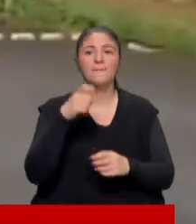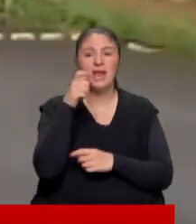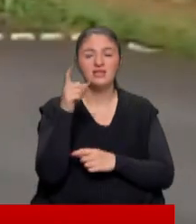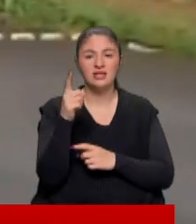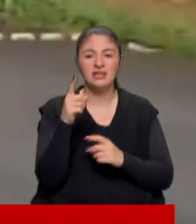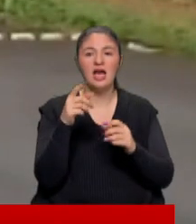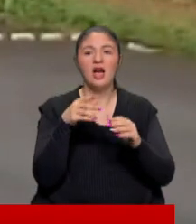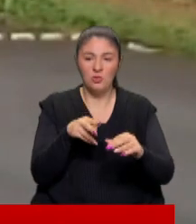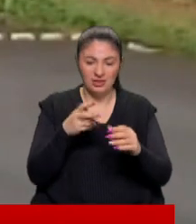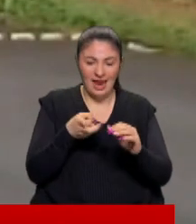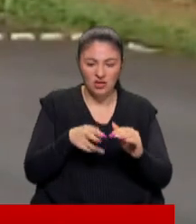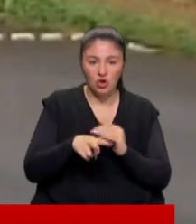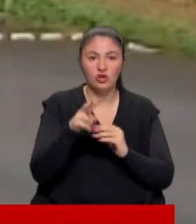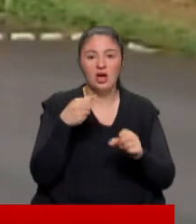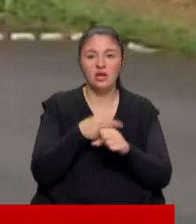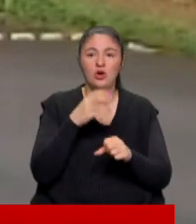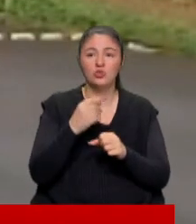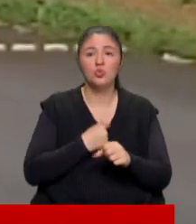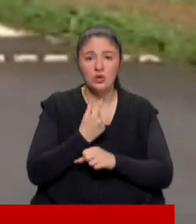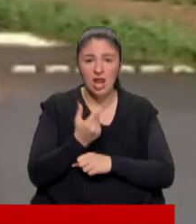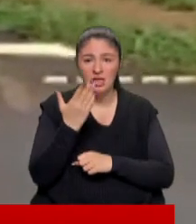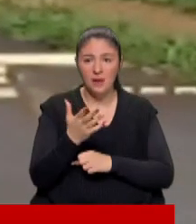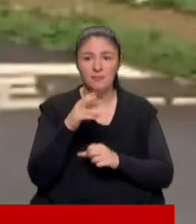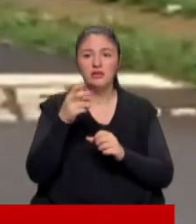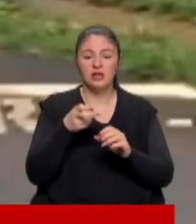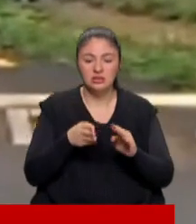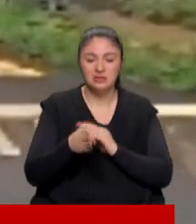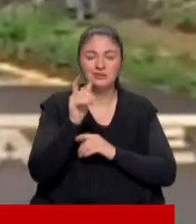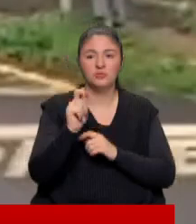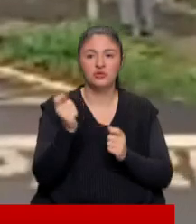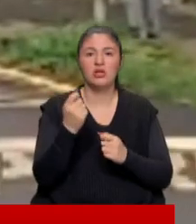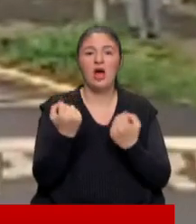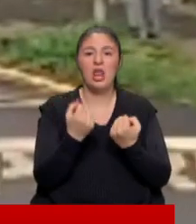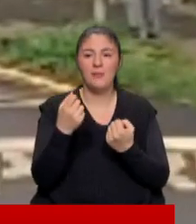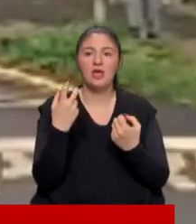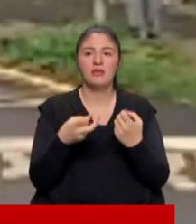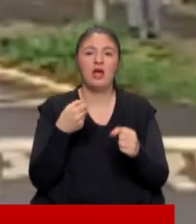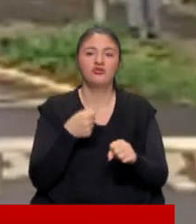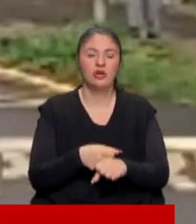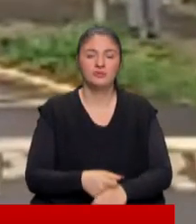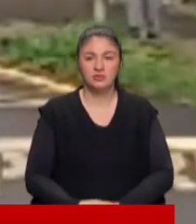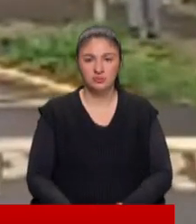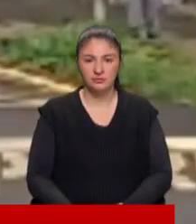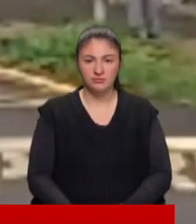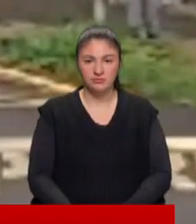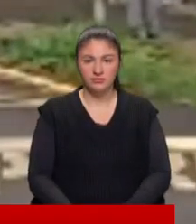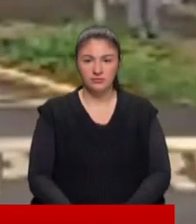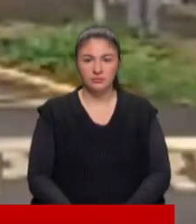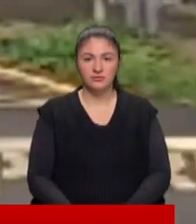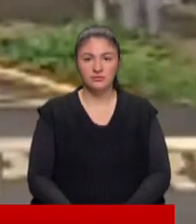Brezilya'da ise hem zemin geçitte meydana geldi kaza. Uyarıya rağmen raylardan geçmeye çalışan otomobile tren çarptı.